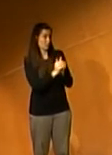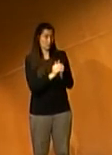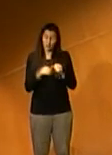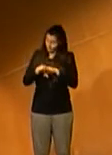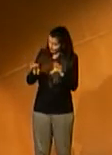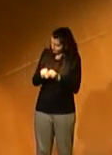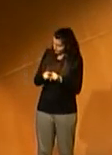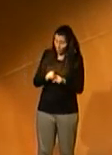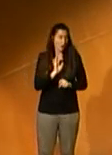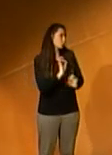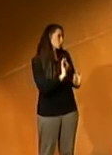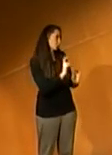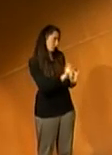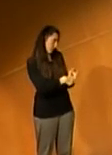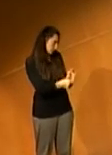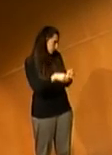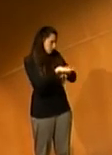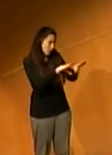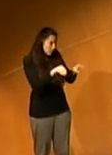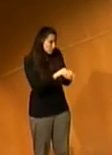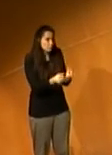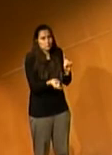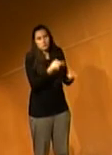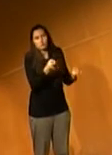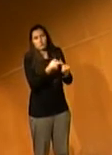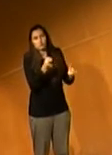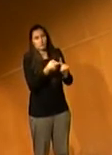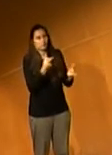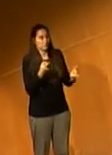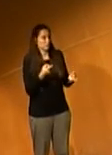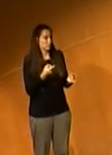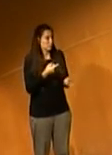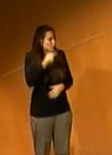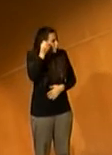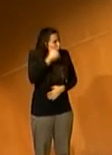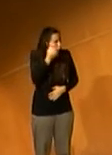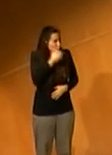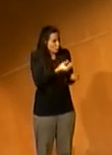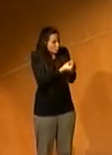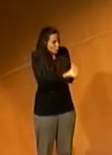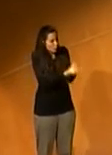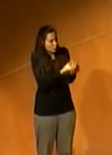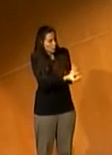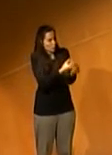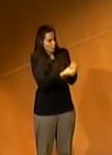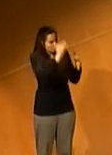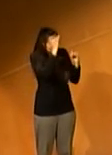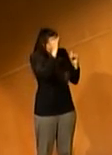aussi, bien sûr, que c'est très important. Il y a l'aide qu'elles apportent tous les jours, la confiance qu'ils peuvent leur